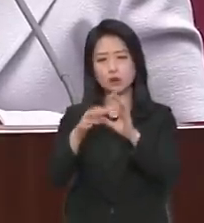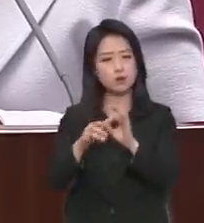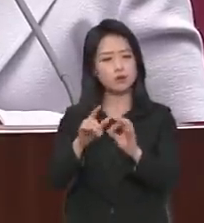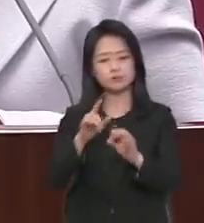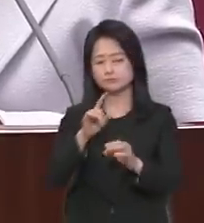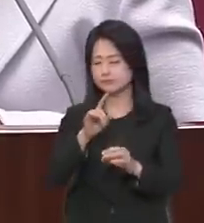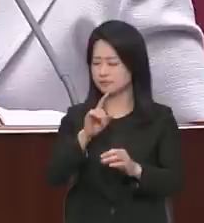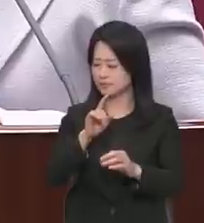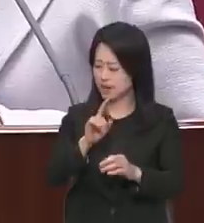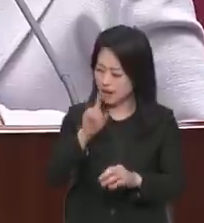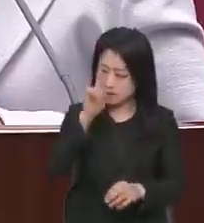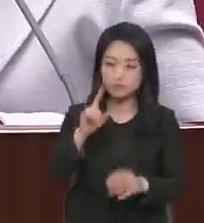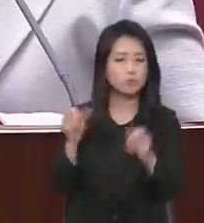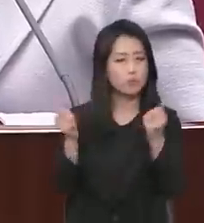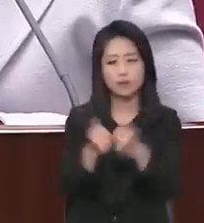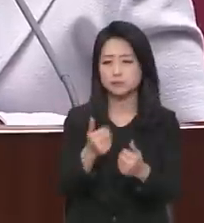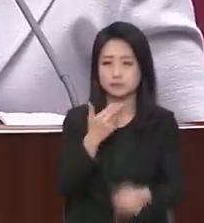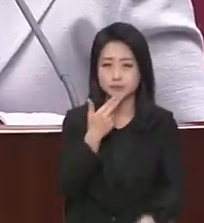원래